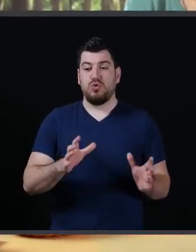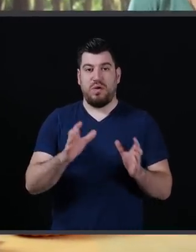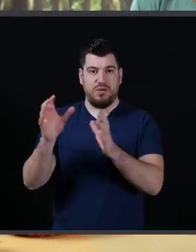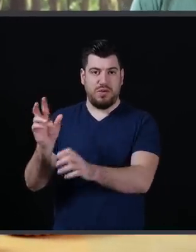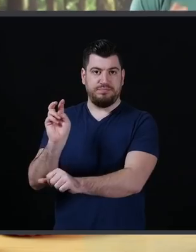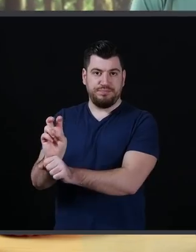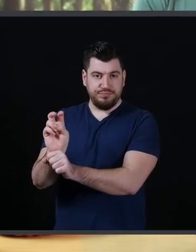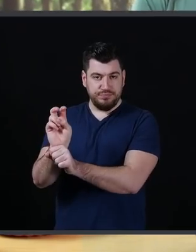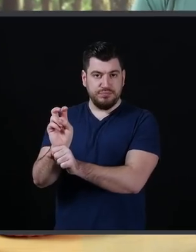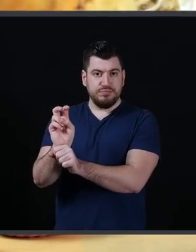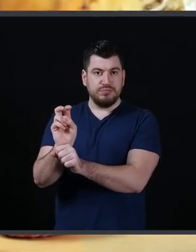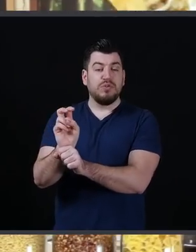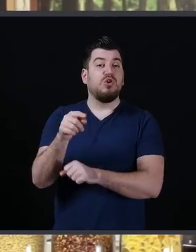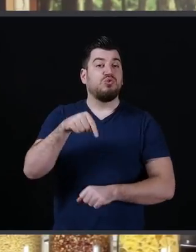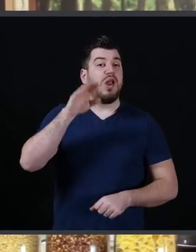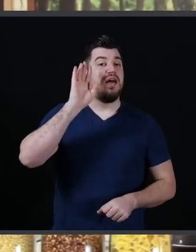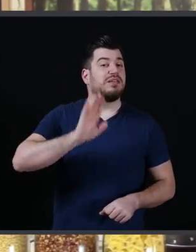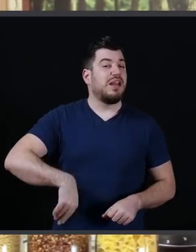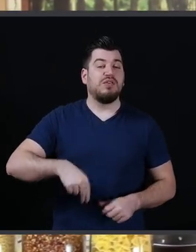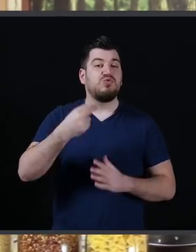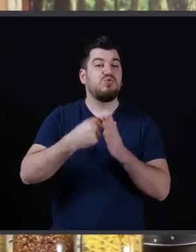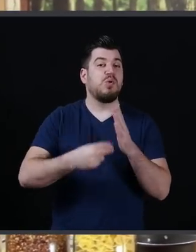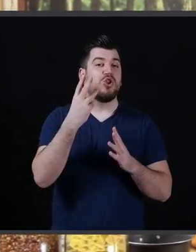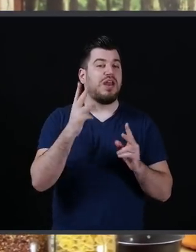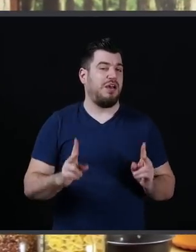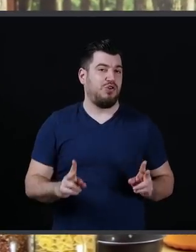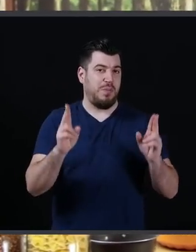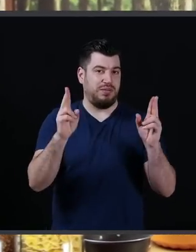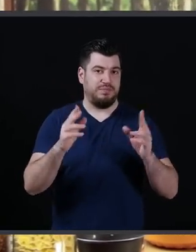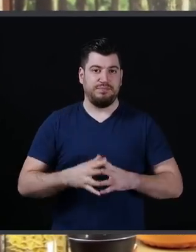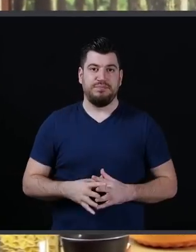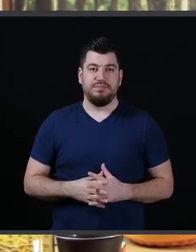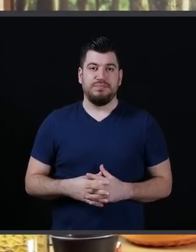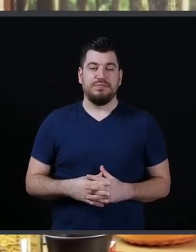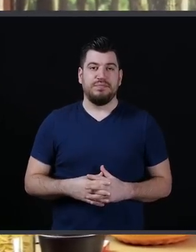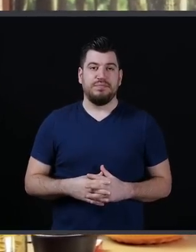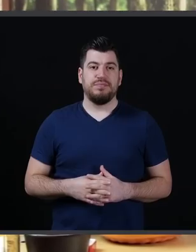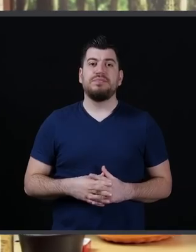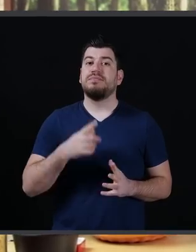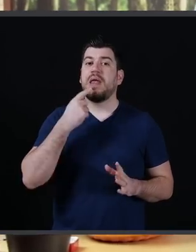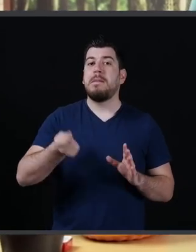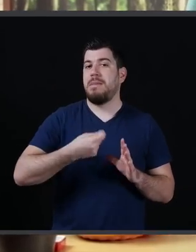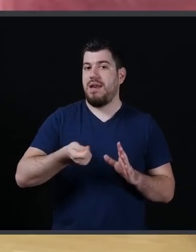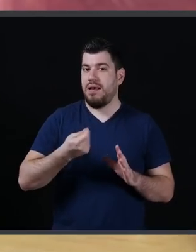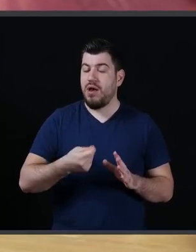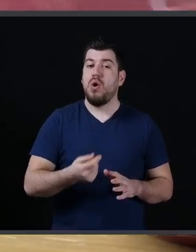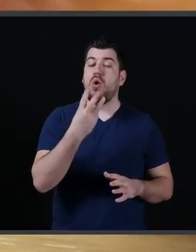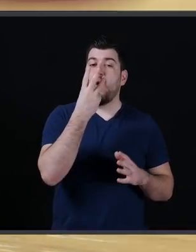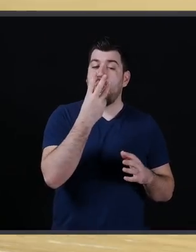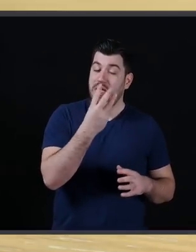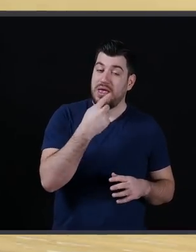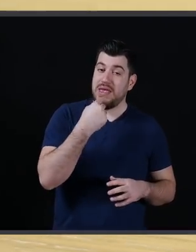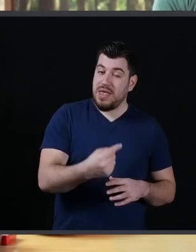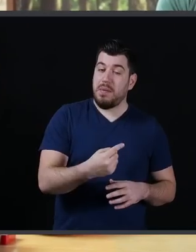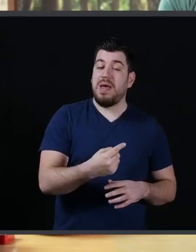τρίτο και τελευταίο μέρος Η μαρέγκα μας Μην περιδευτεί έχουμε 6 κρόκους 8 ασπράδια Προσεκτικά πολύ θέλω να βγάλετε τα